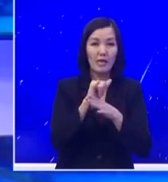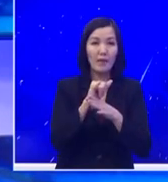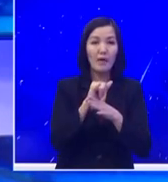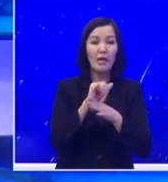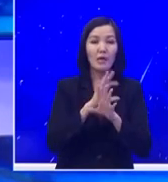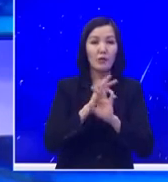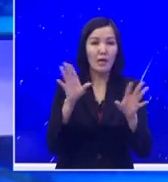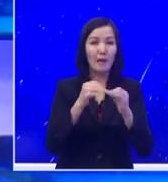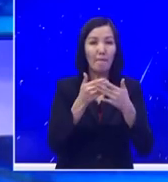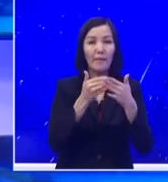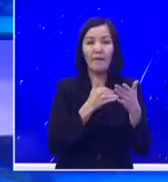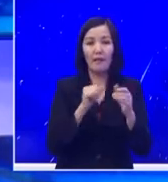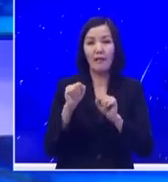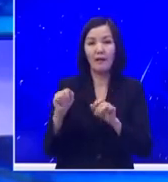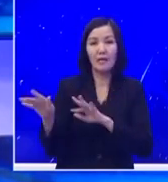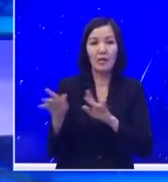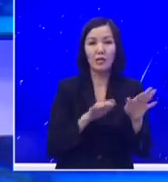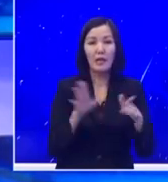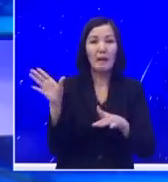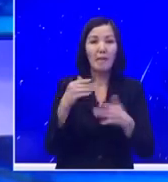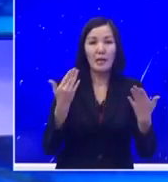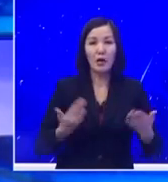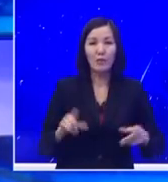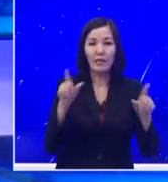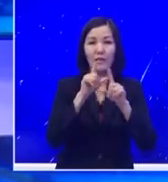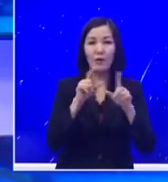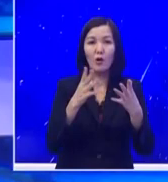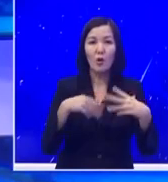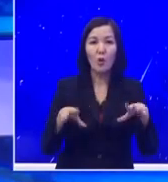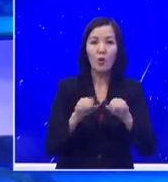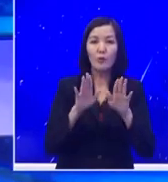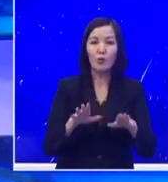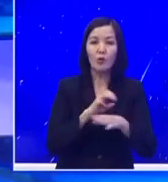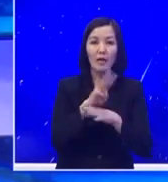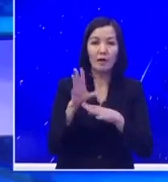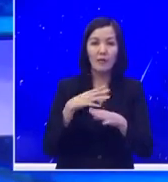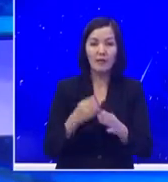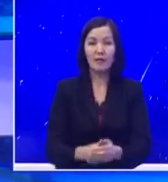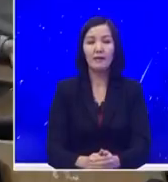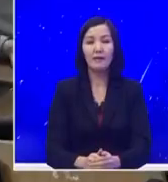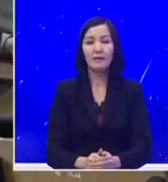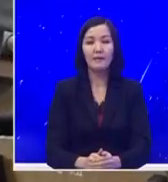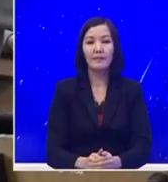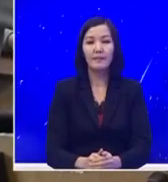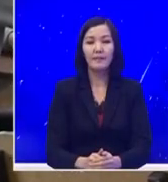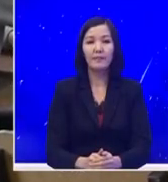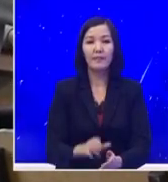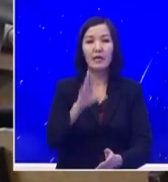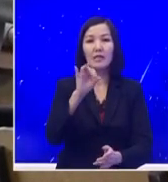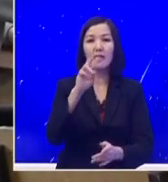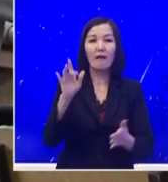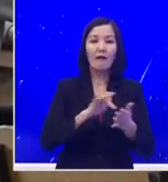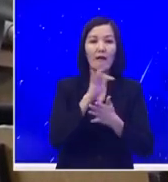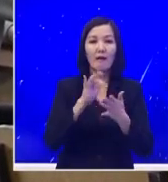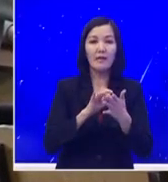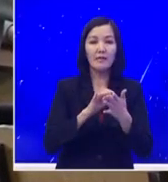берген. Профилактикалық шаралармен барлық әлеуметтік нысандармен қоғамдық орындарда қамтылды. Сарқан қаласындағы